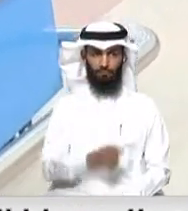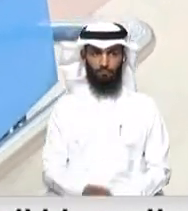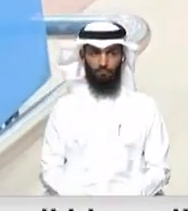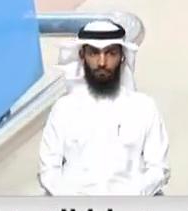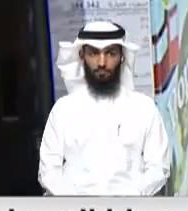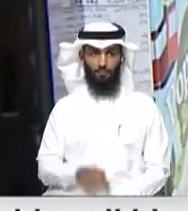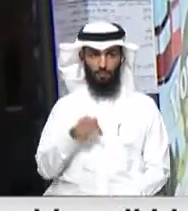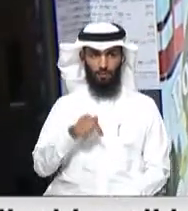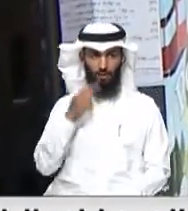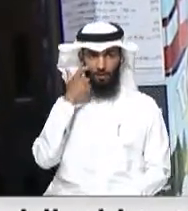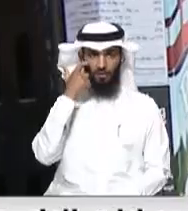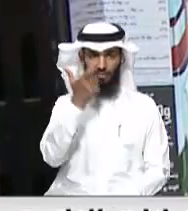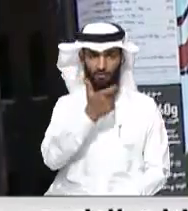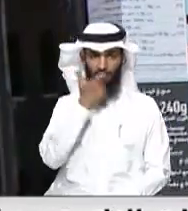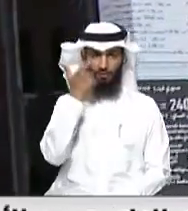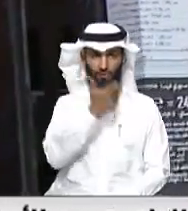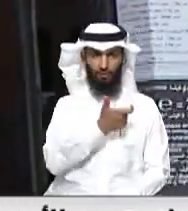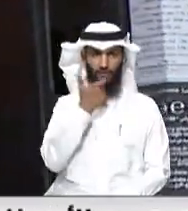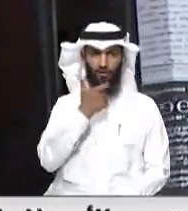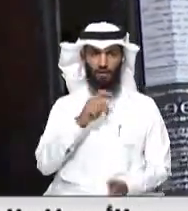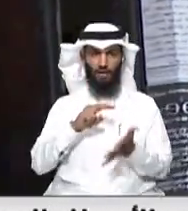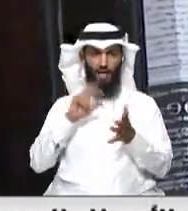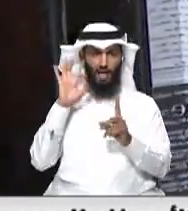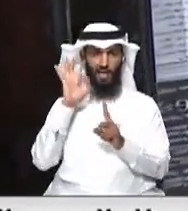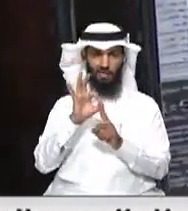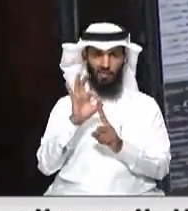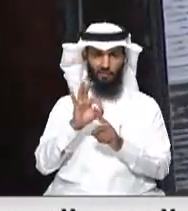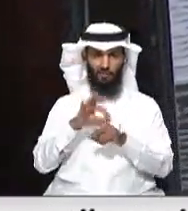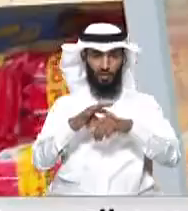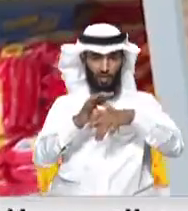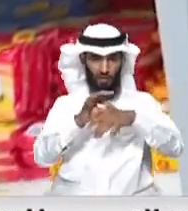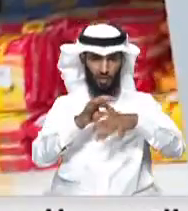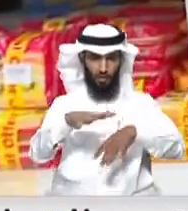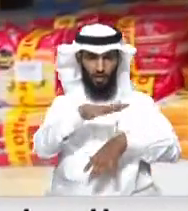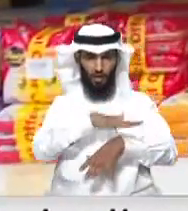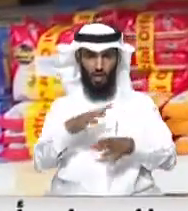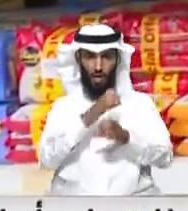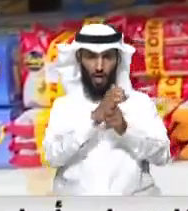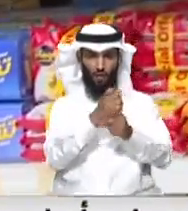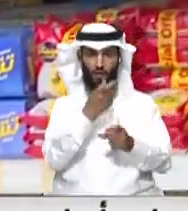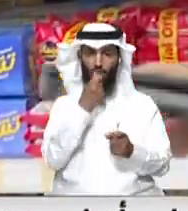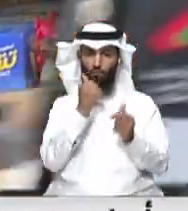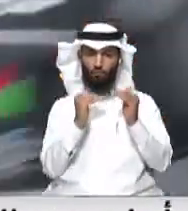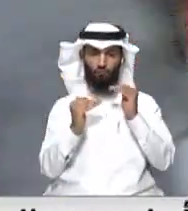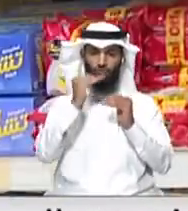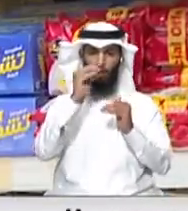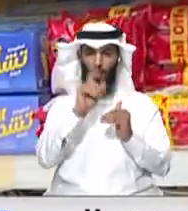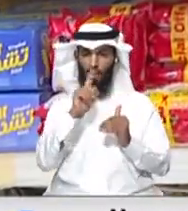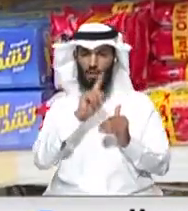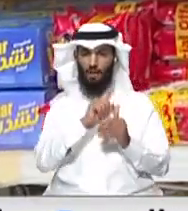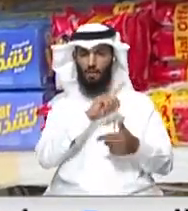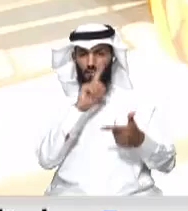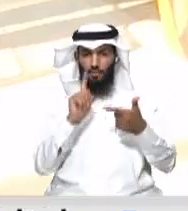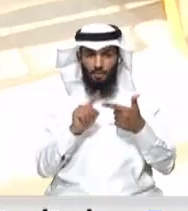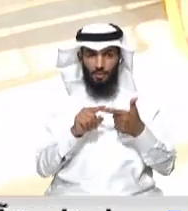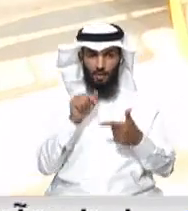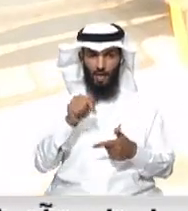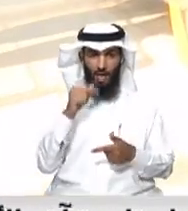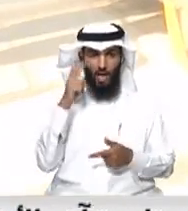خلال الجولات التفتيشية هو المحافظة على حقوق المستهلكين وتطبيق القوانين والإجراءات التي